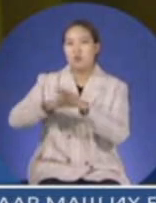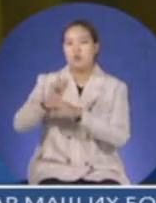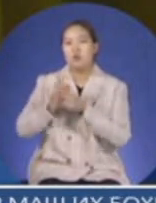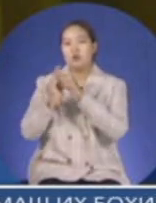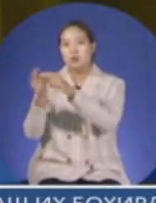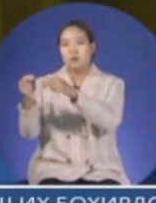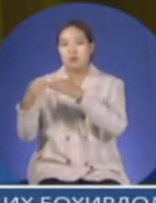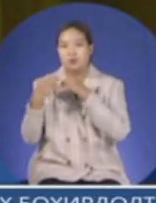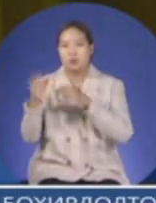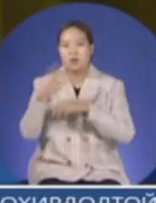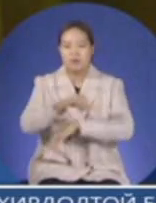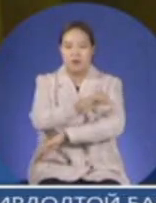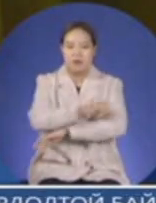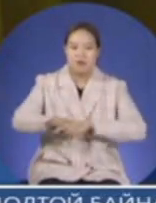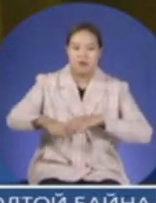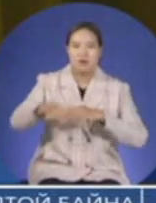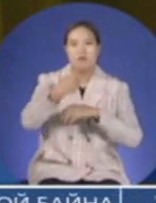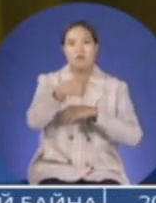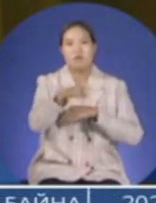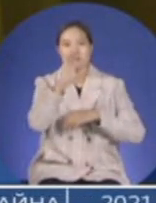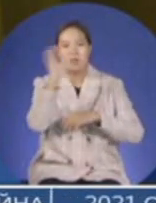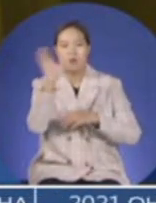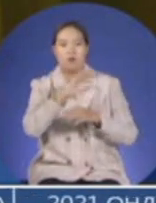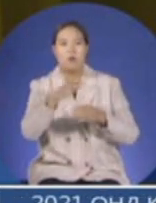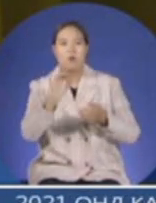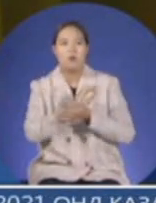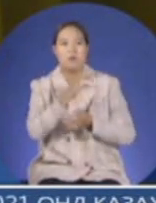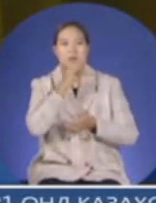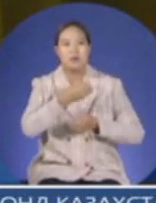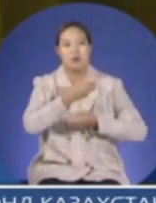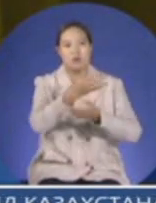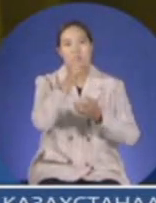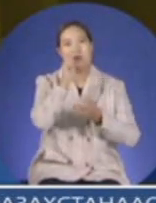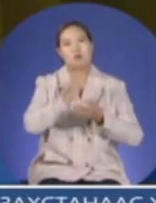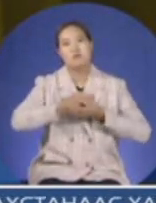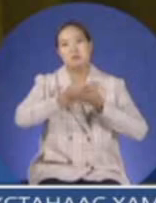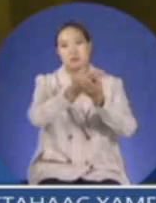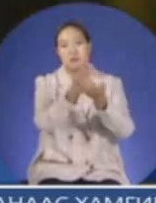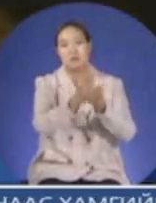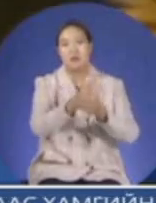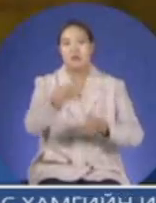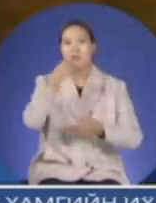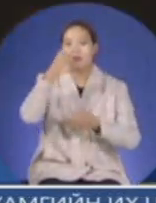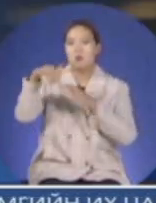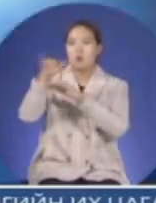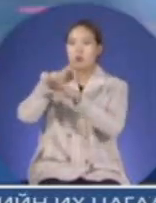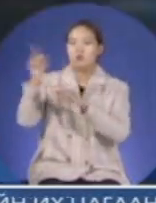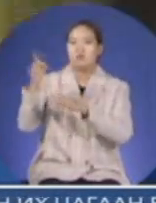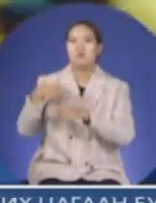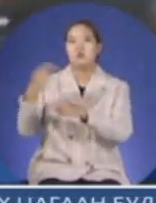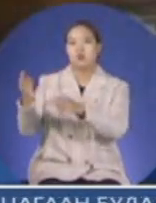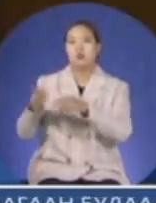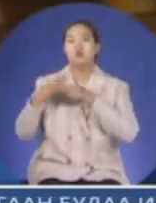байгууллагуудад мэдээлэлээ түргэн шурхаа ирүүлэх хүсэлтэй тавьсан байна. Энэ дагуу бүгд найрамдах хятад ард улс туслалцаа үзүүлэхэд